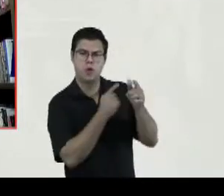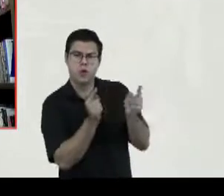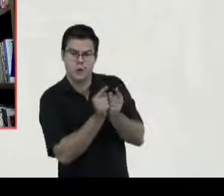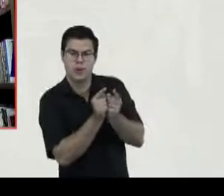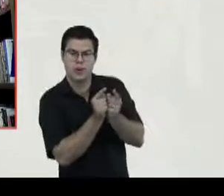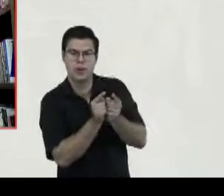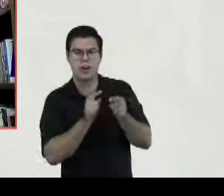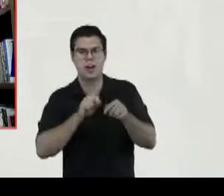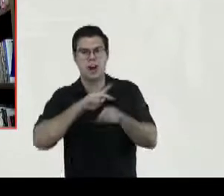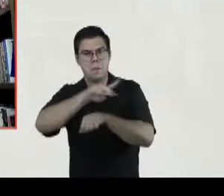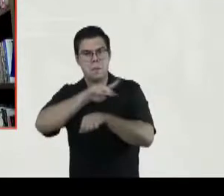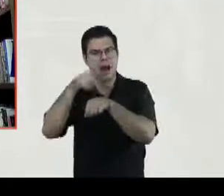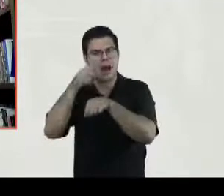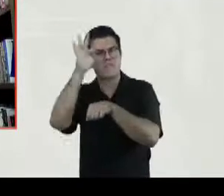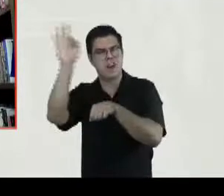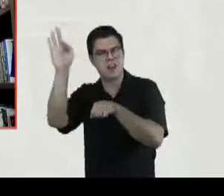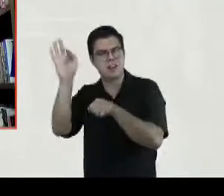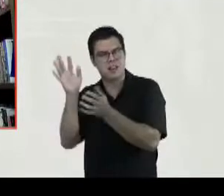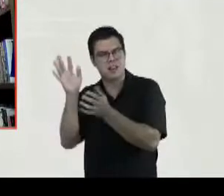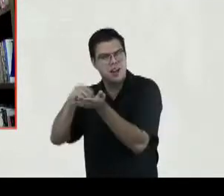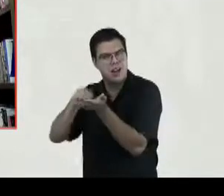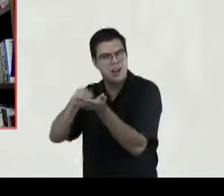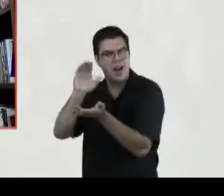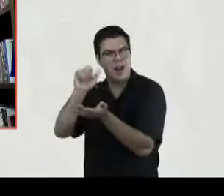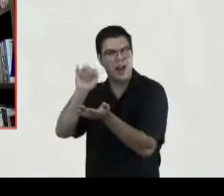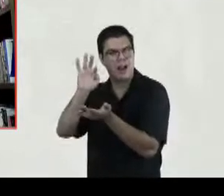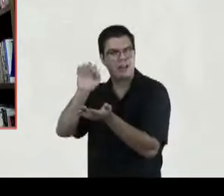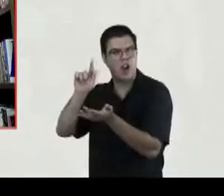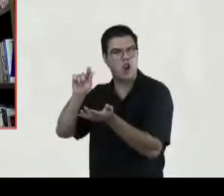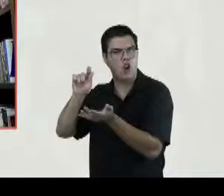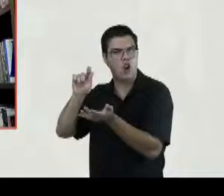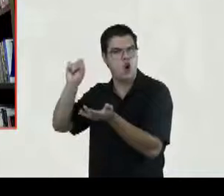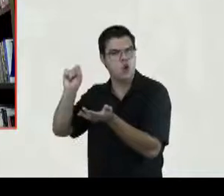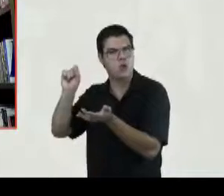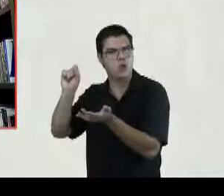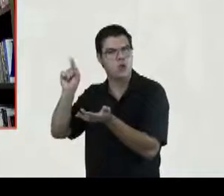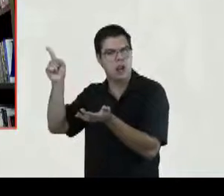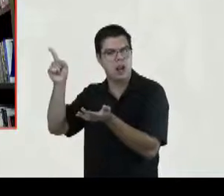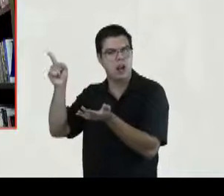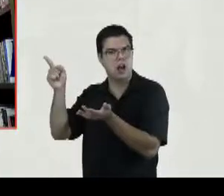informatisés. Donc on a un catalogue collectif des livres publiés avant 1811.